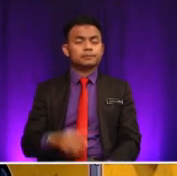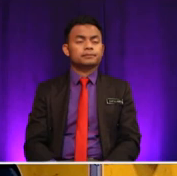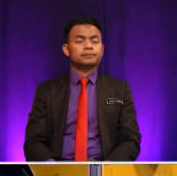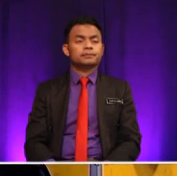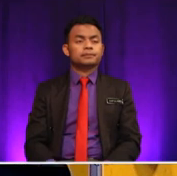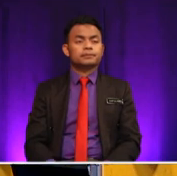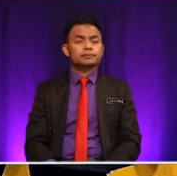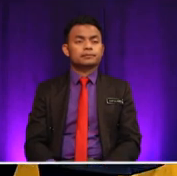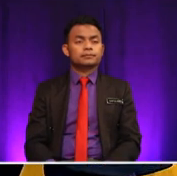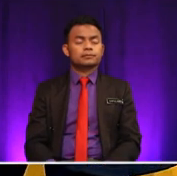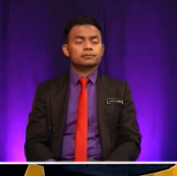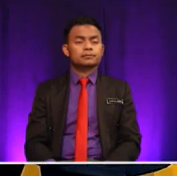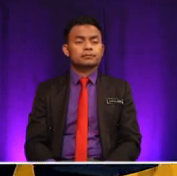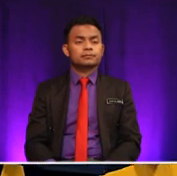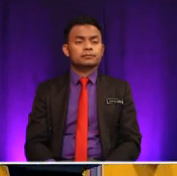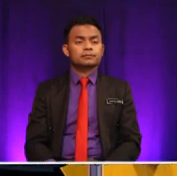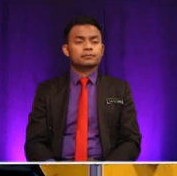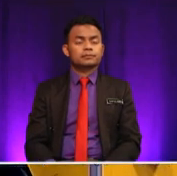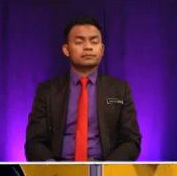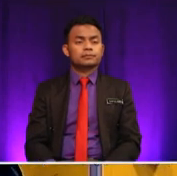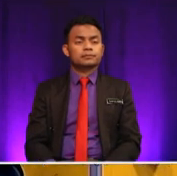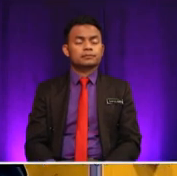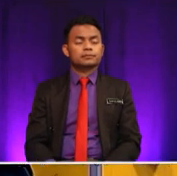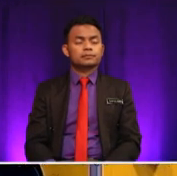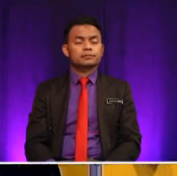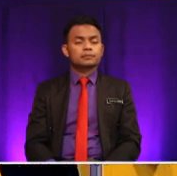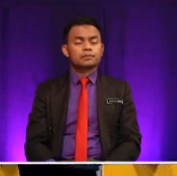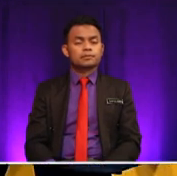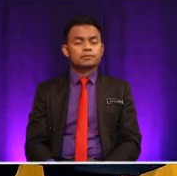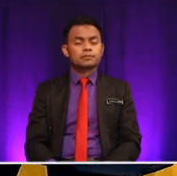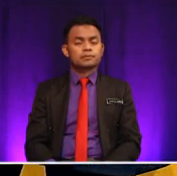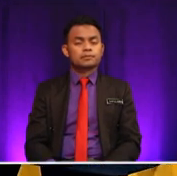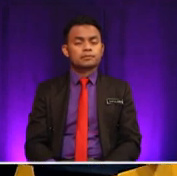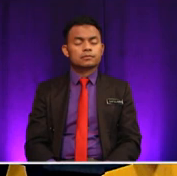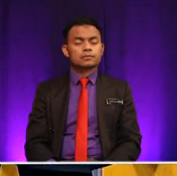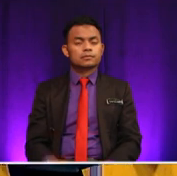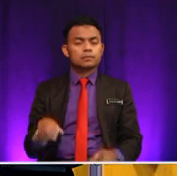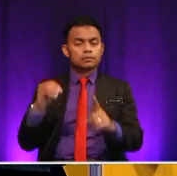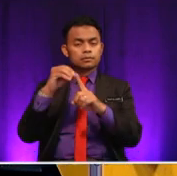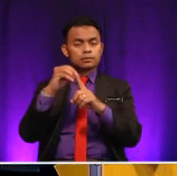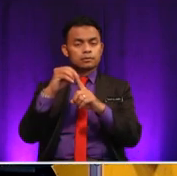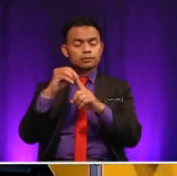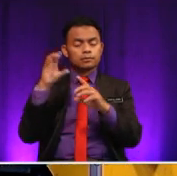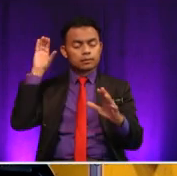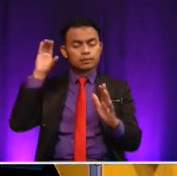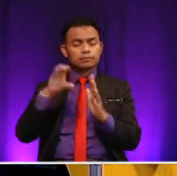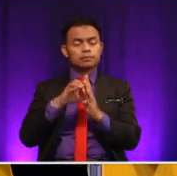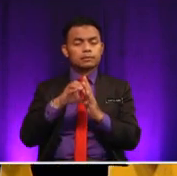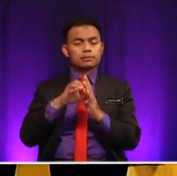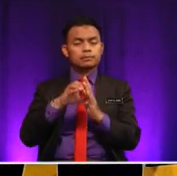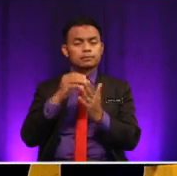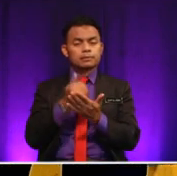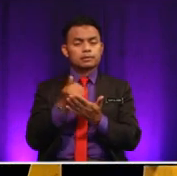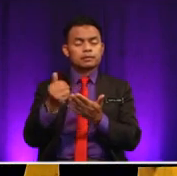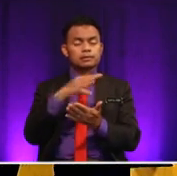objektif tengok gambar aja dan peralatan dan prosedurnya Oke hujan lain seperti pada lihat di sini